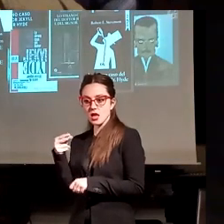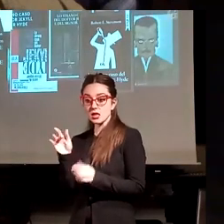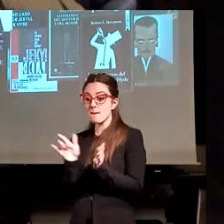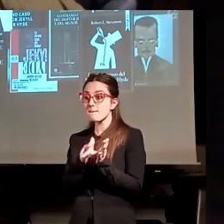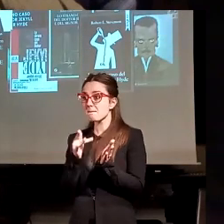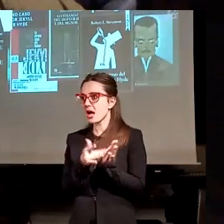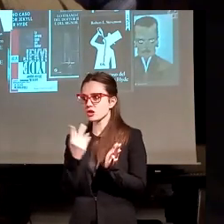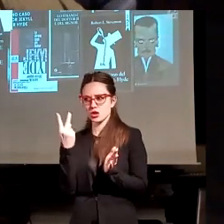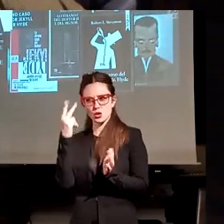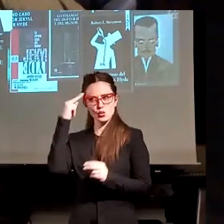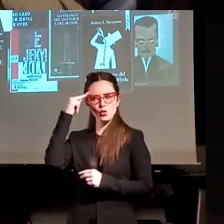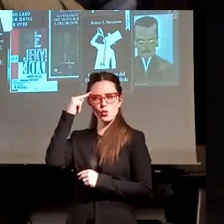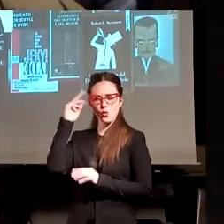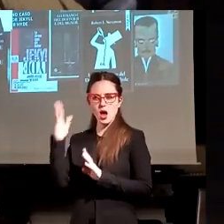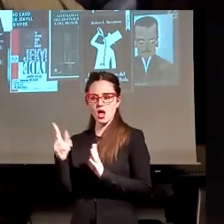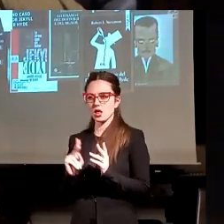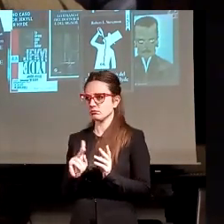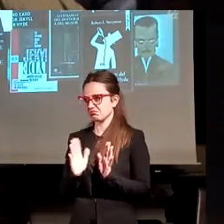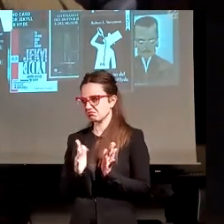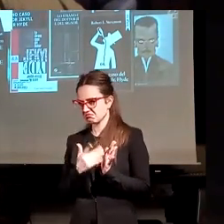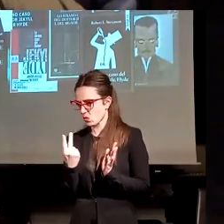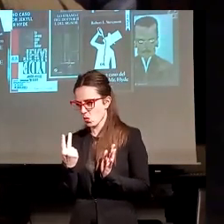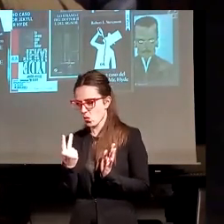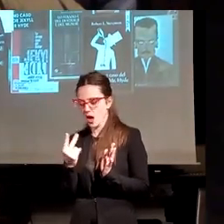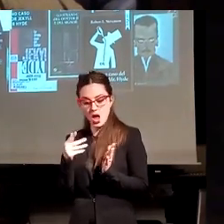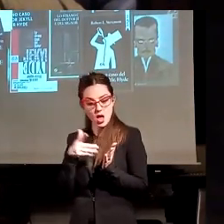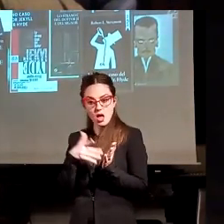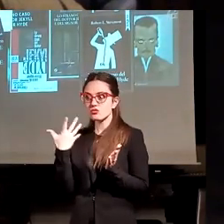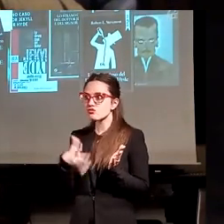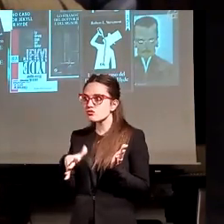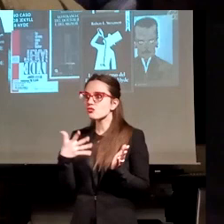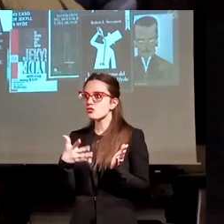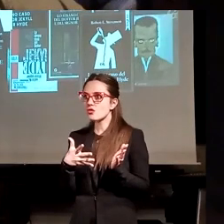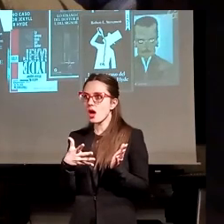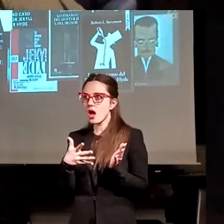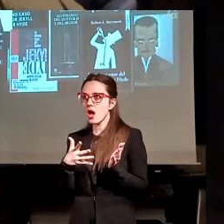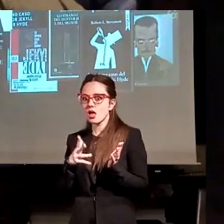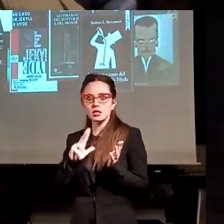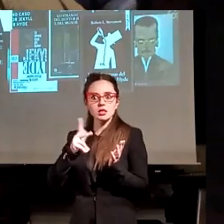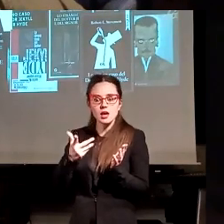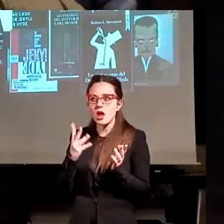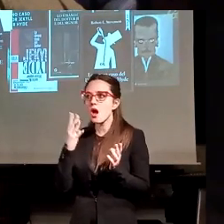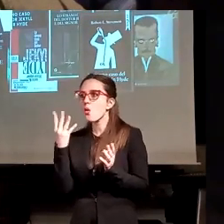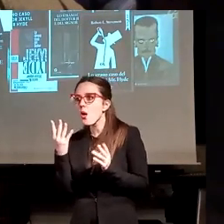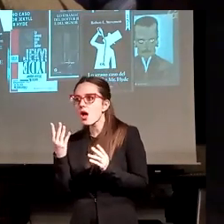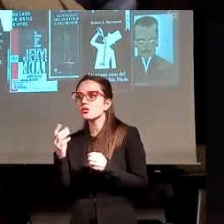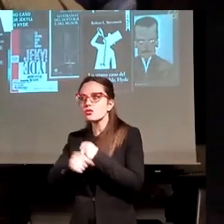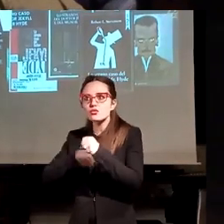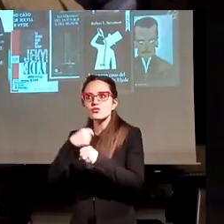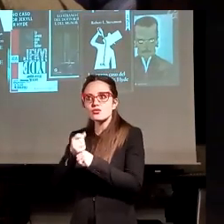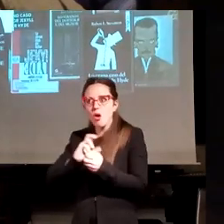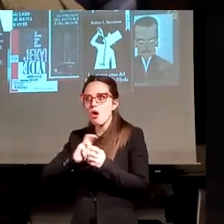credo che più che sembrano già three storia storie 5